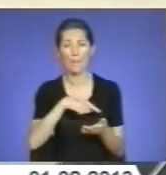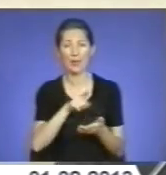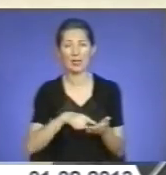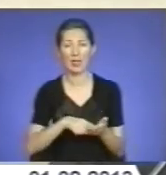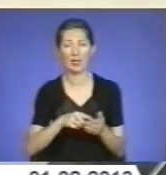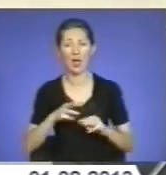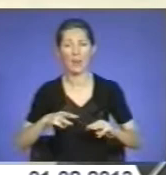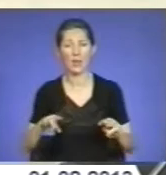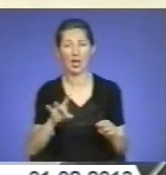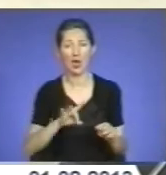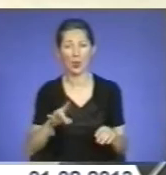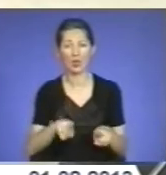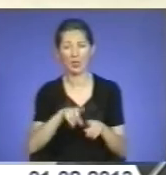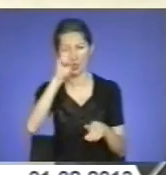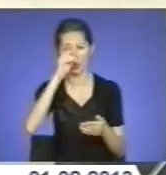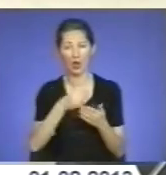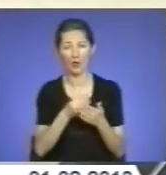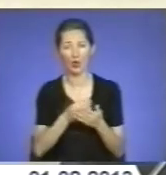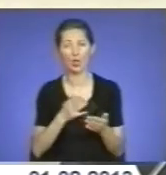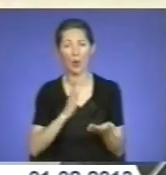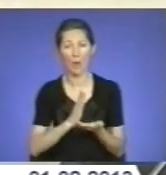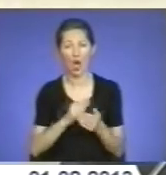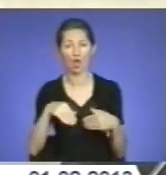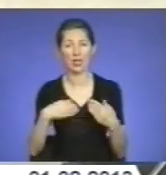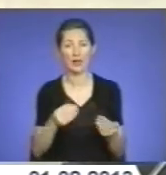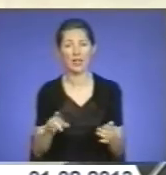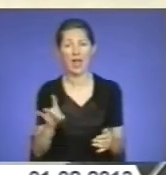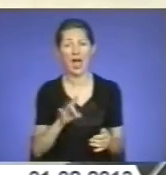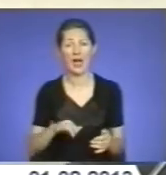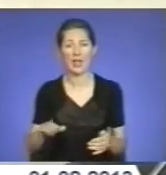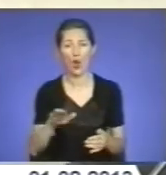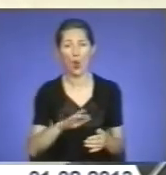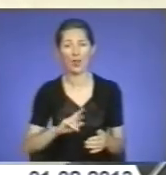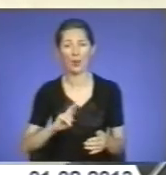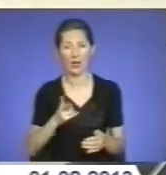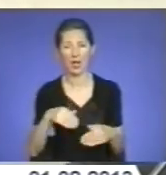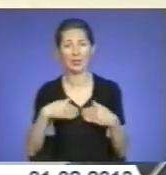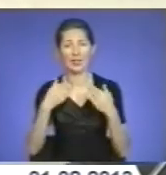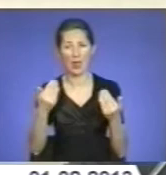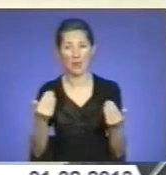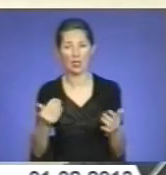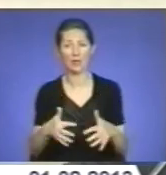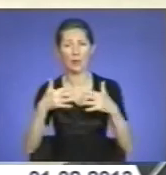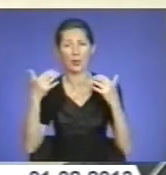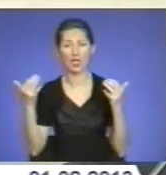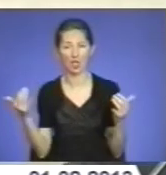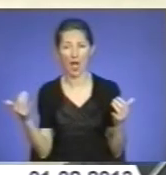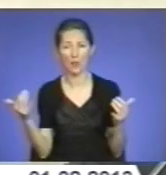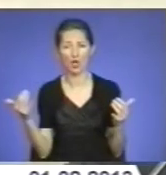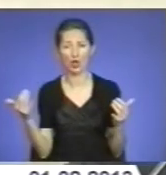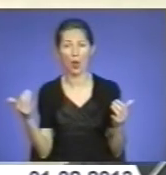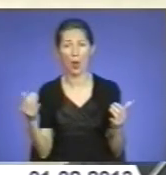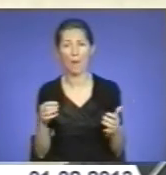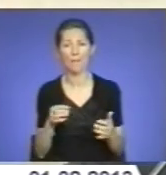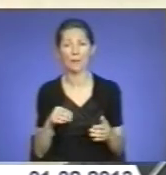сприяння місцевому самоврядуванню мають надавати регіонам як найбільш масштабнішу